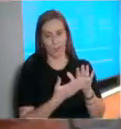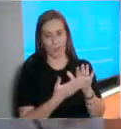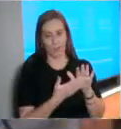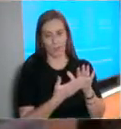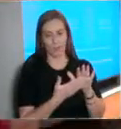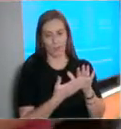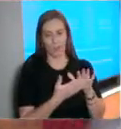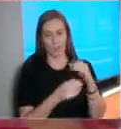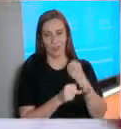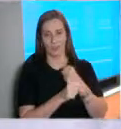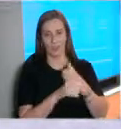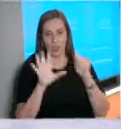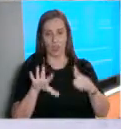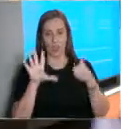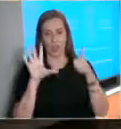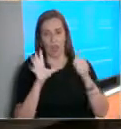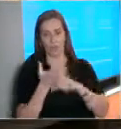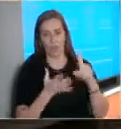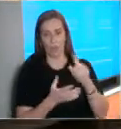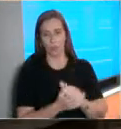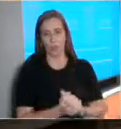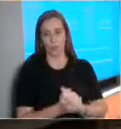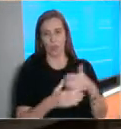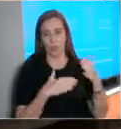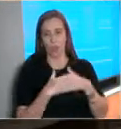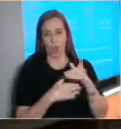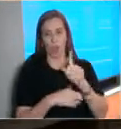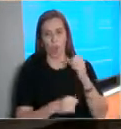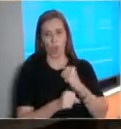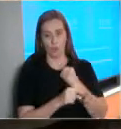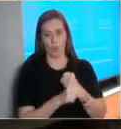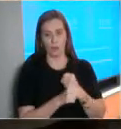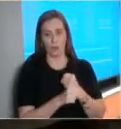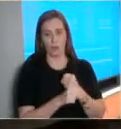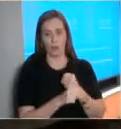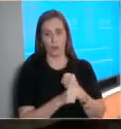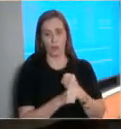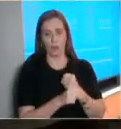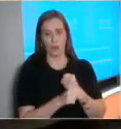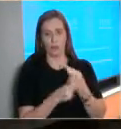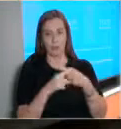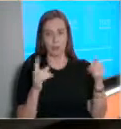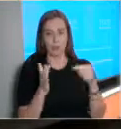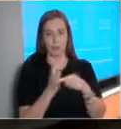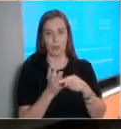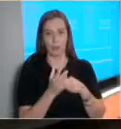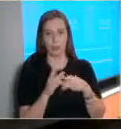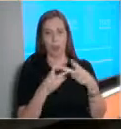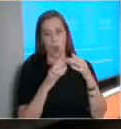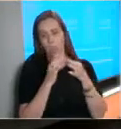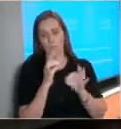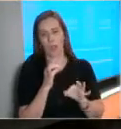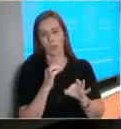מכניס מעבודה של 6,000 שקל פחות או יותר, אשתי גם לא כל כך עובדת, כל מיני סיבות אישיות שאני לא יכול